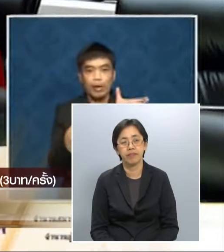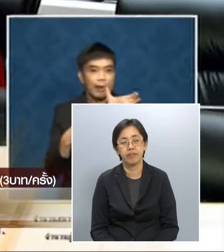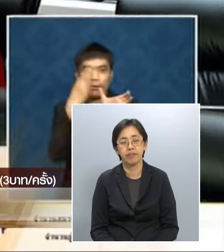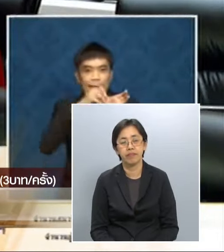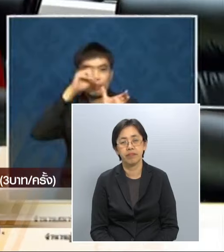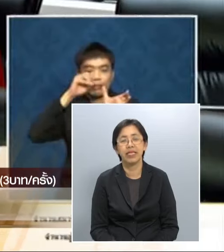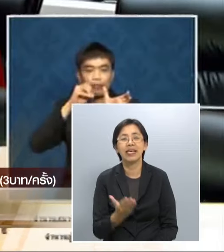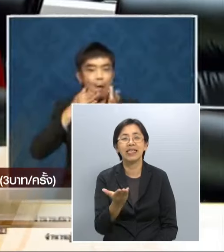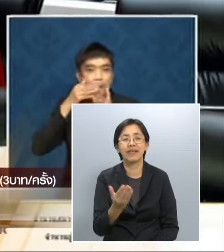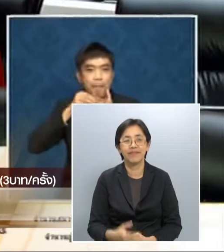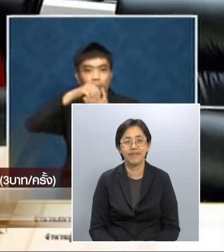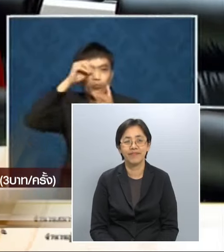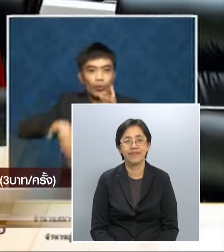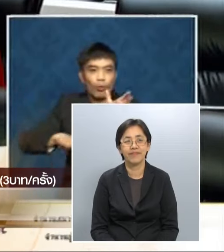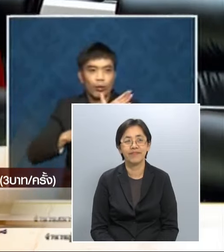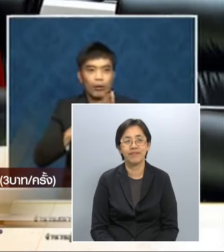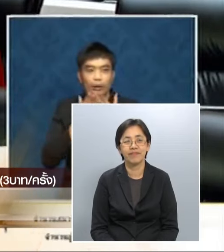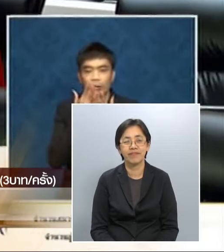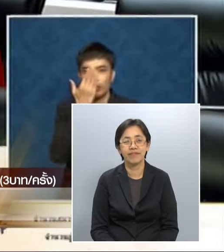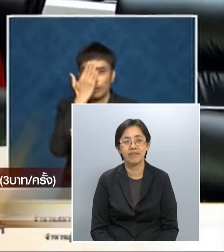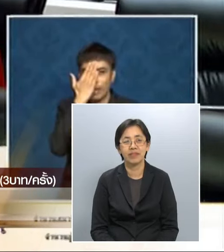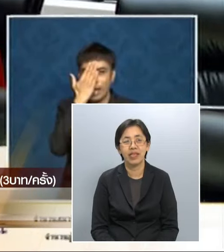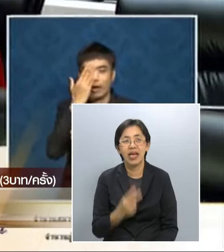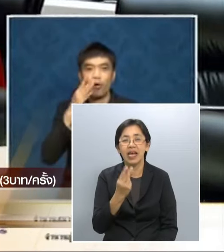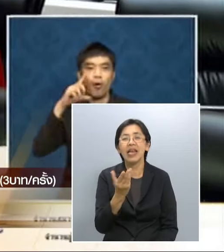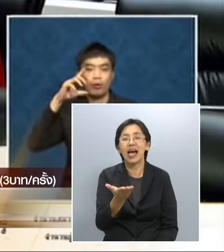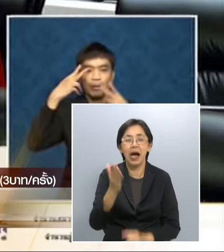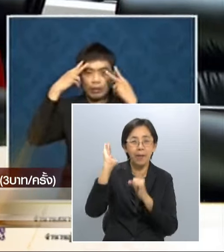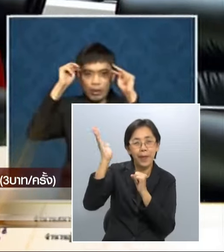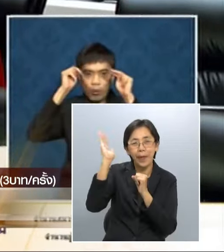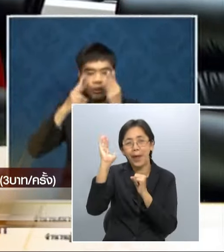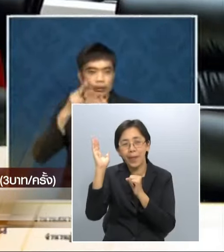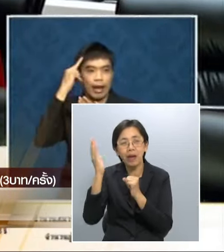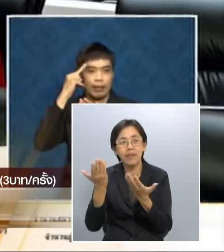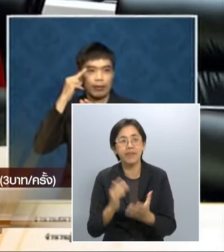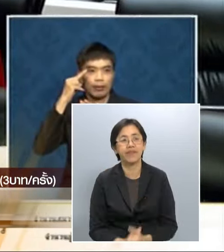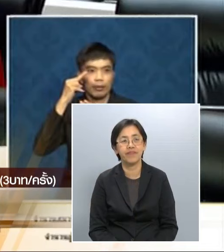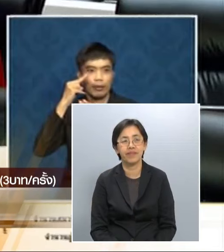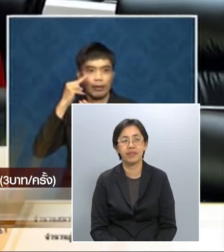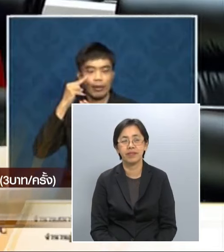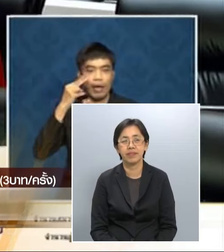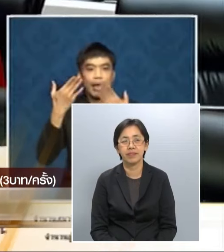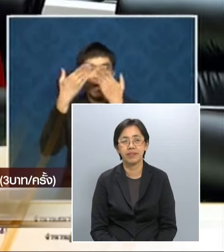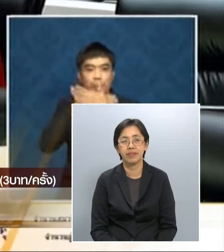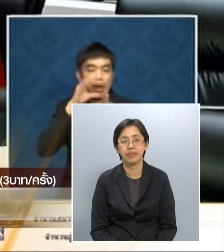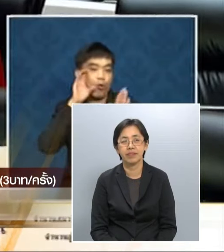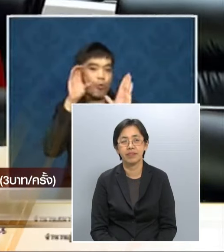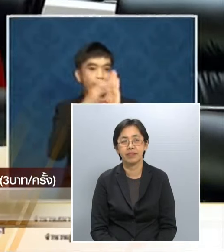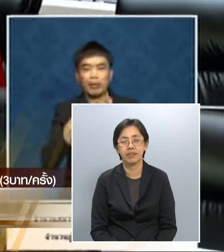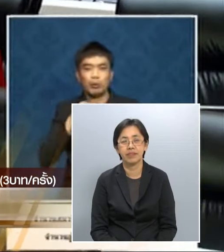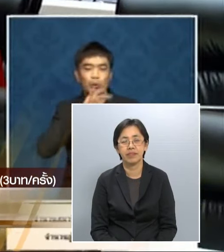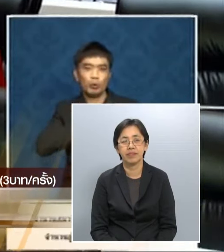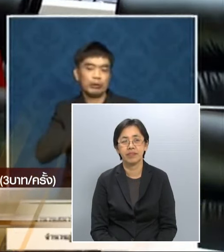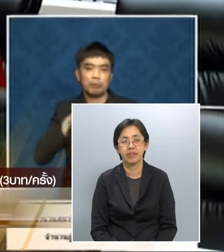นี่ฮะท่านผู้ชมก็เจนภาพเจ้าตัวแบบนี้ นะคะแล้วก็เซ็นเซอร์ให้เป็นรูปหุ่นยนต์นะคะดิฉันก็เลยอย